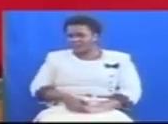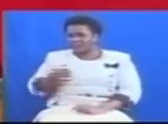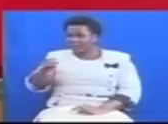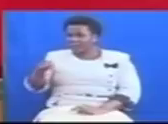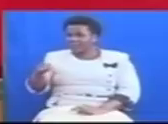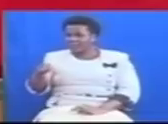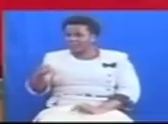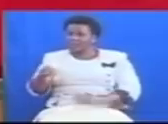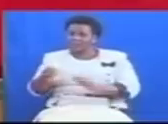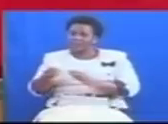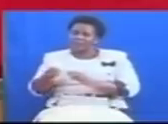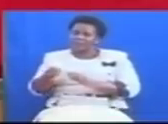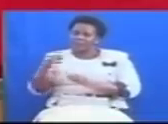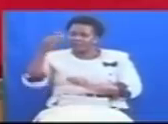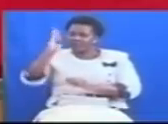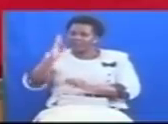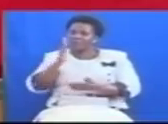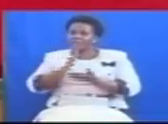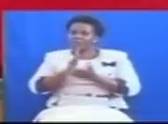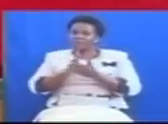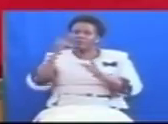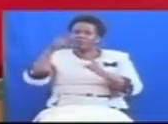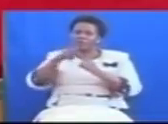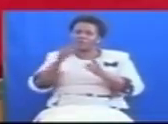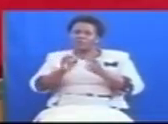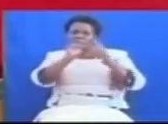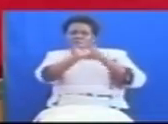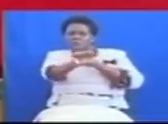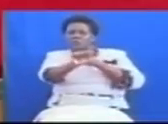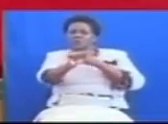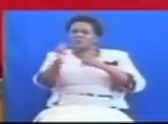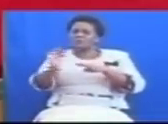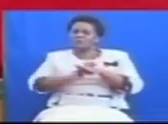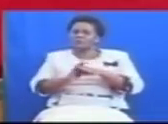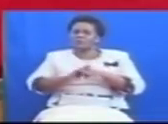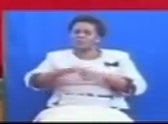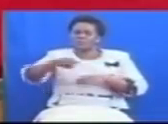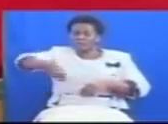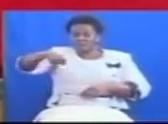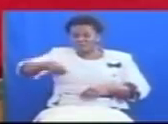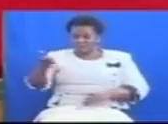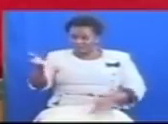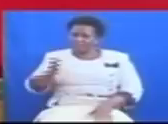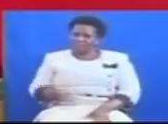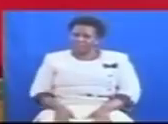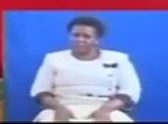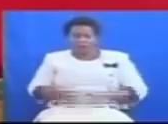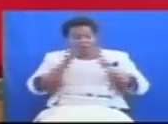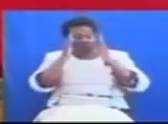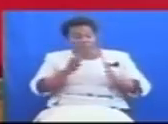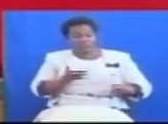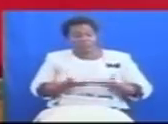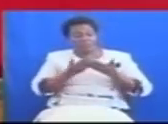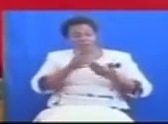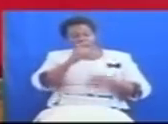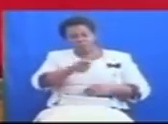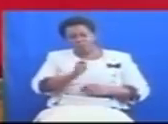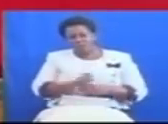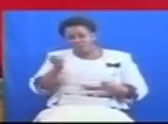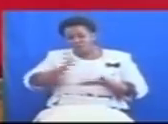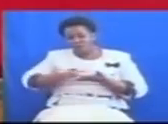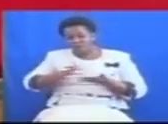uzalishaji na matumizi ya mifuko ya plastiki katika siku zijazo. Mheshimiwa Naibu Spika, katika kupitia ofisi ya Makamu wa